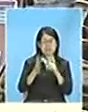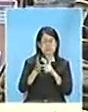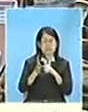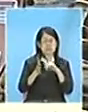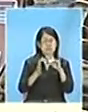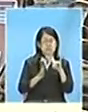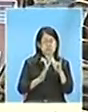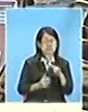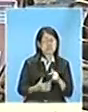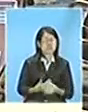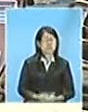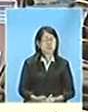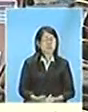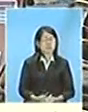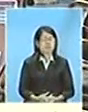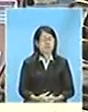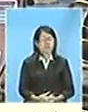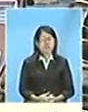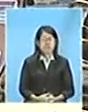ฒน์